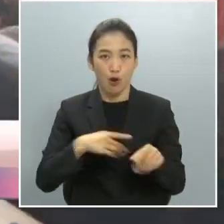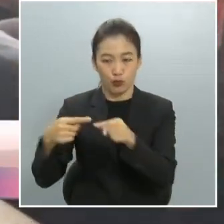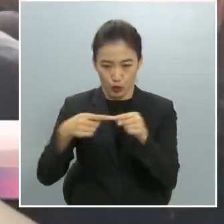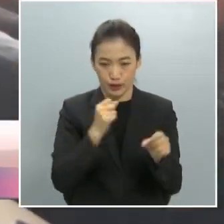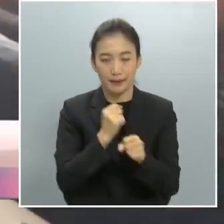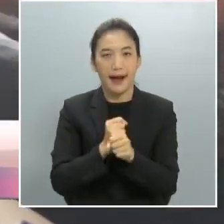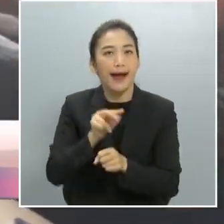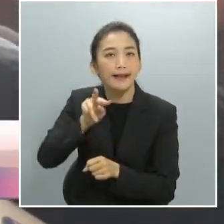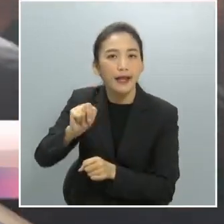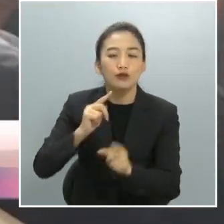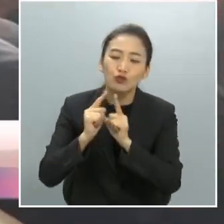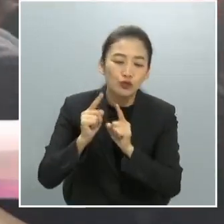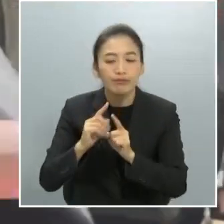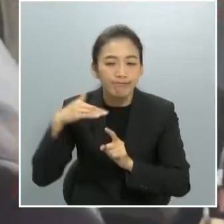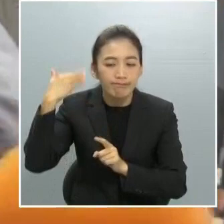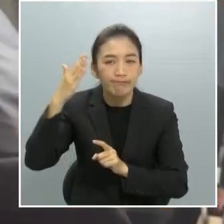ที่งานต่อไป